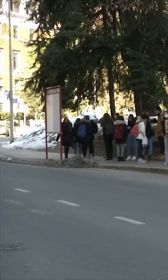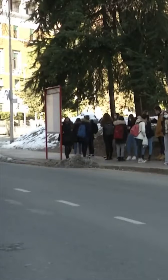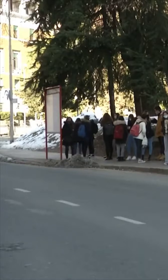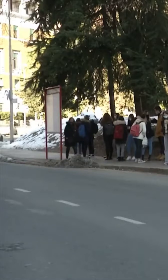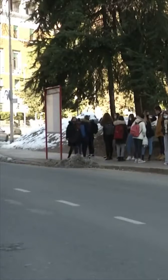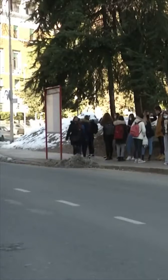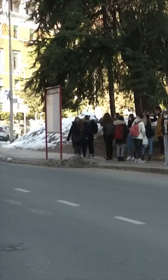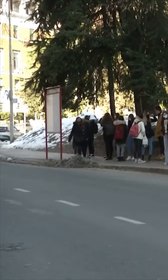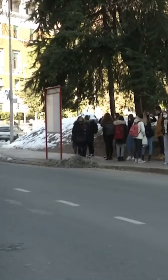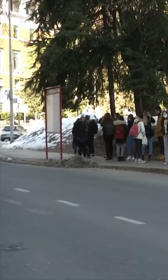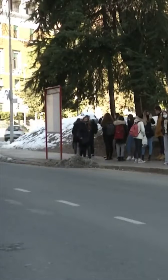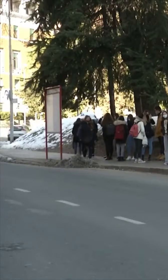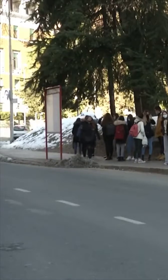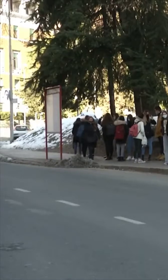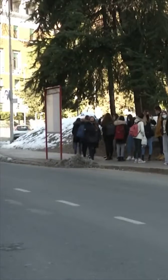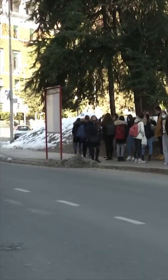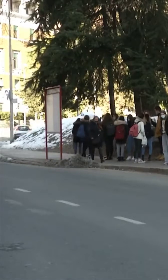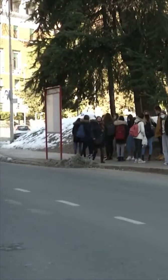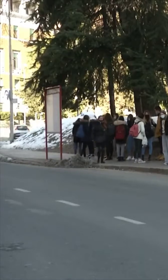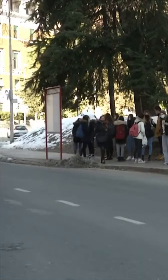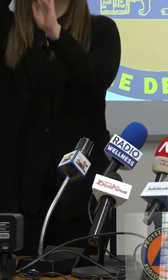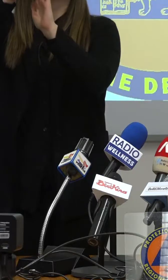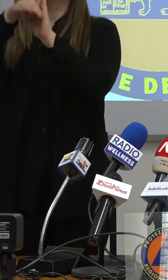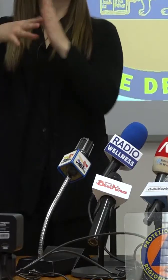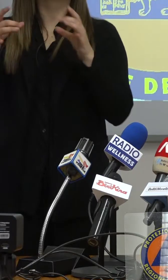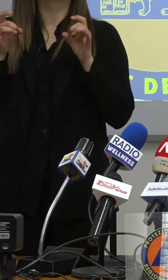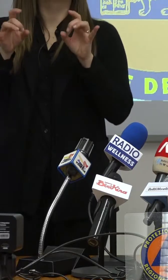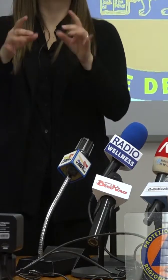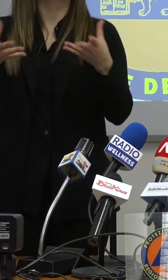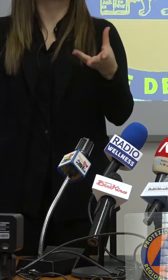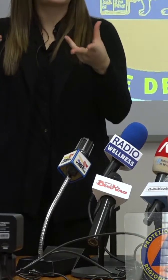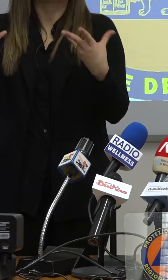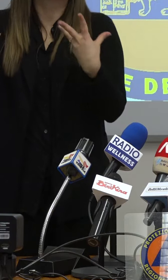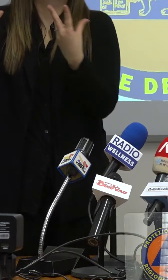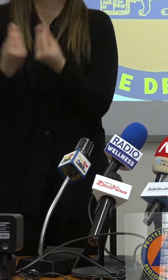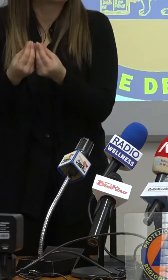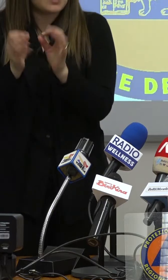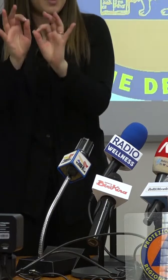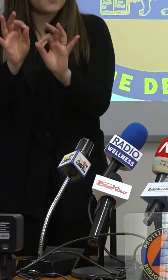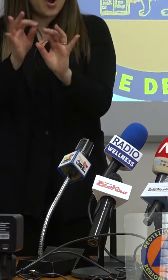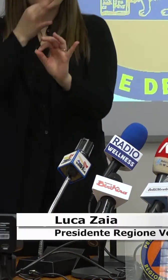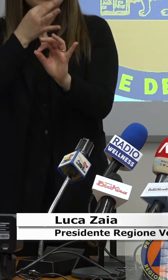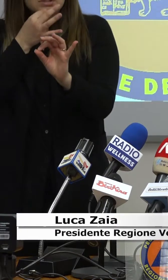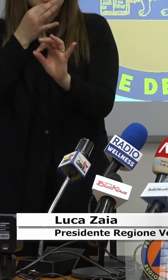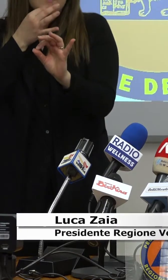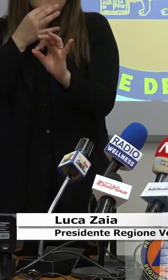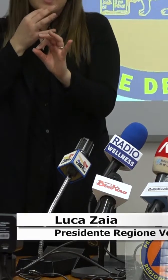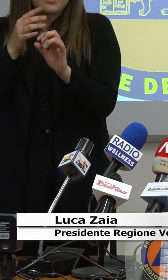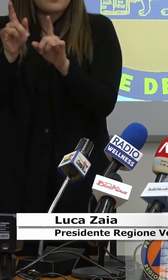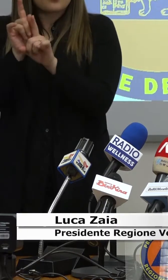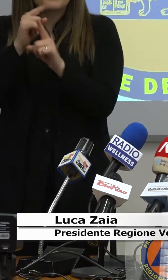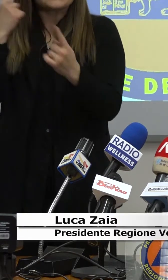di sanità pubblica. Rispetto al tema scuola, vi ricordo appunto che lunedì